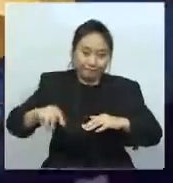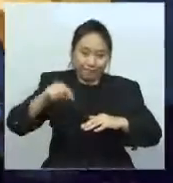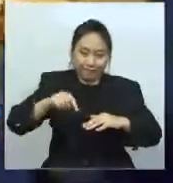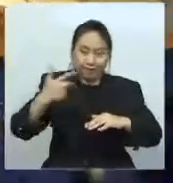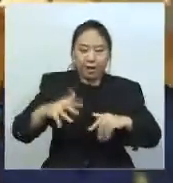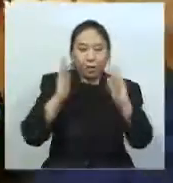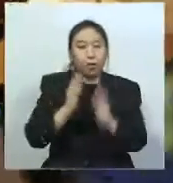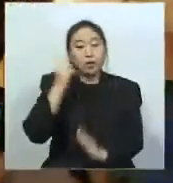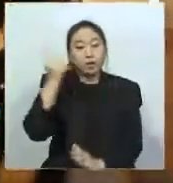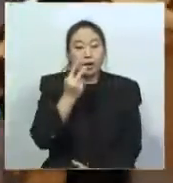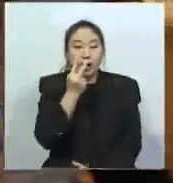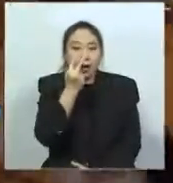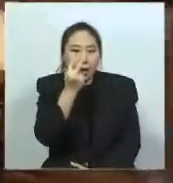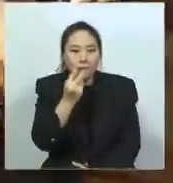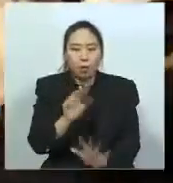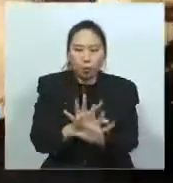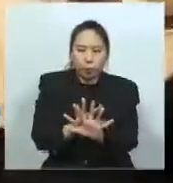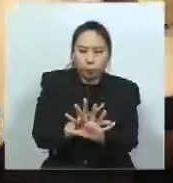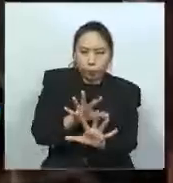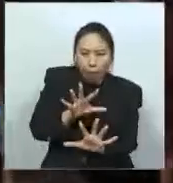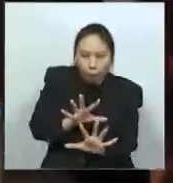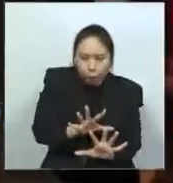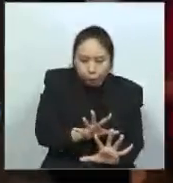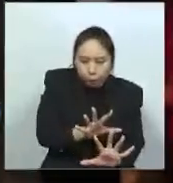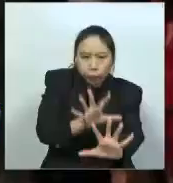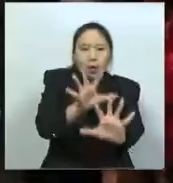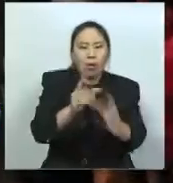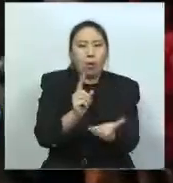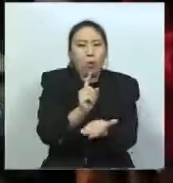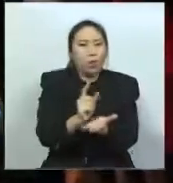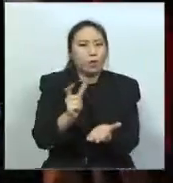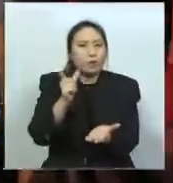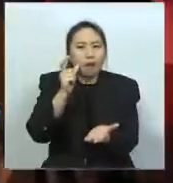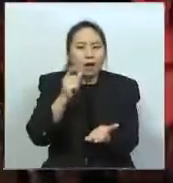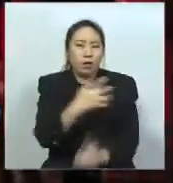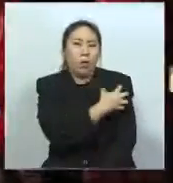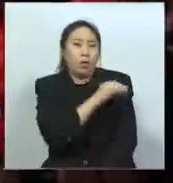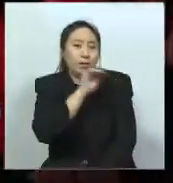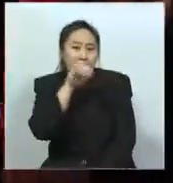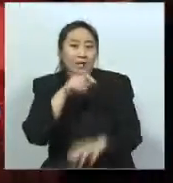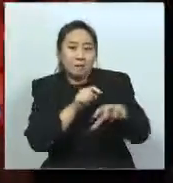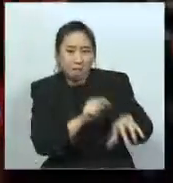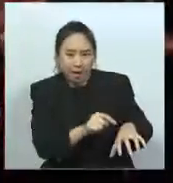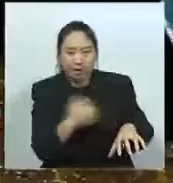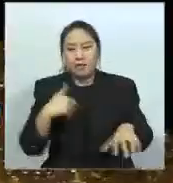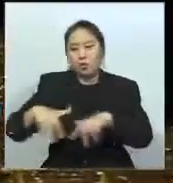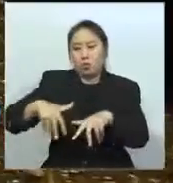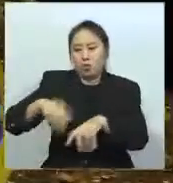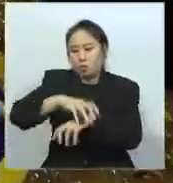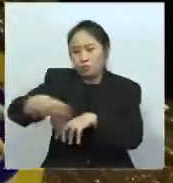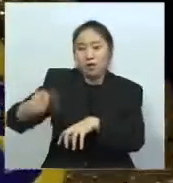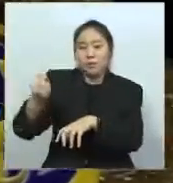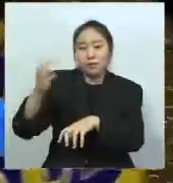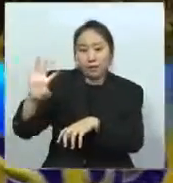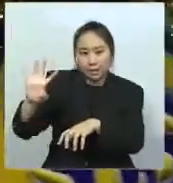ที่ยวก็ยังได้ชมขบวนแห่กระทงยักษ์ของเทศบาลเมืองพะเยาค่ะนี่ค่ะคือ14ชุมชนเขาเอามา